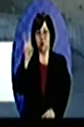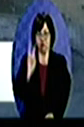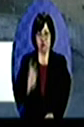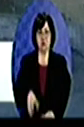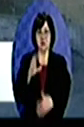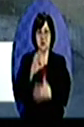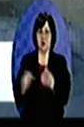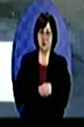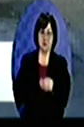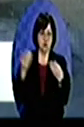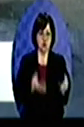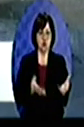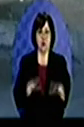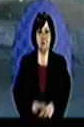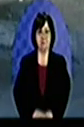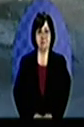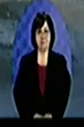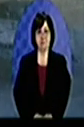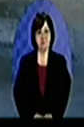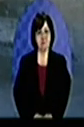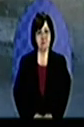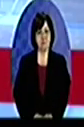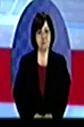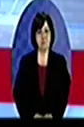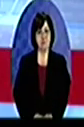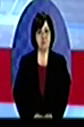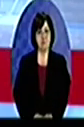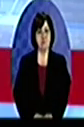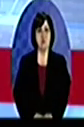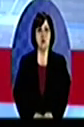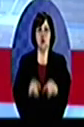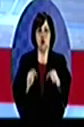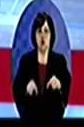долларын санхүүжилтийг хийгээд байгаа юм. Гэр өнөөдөр сан